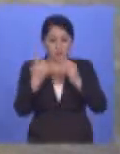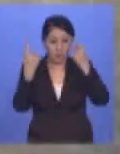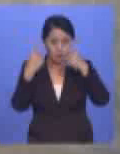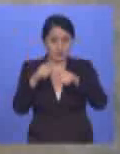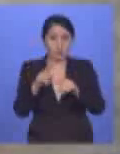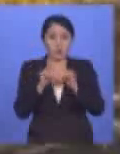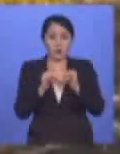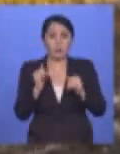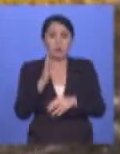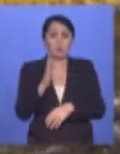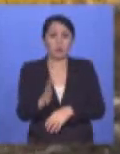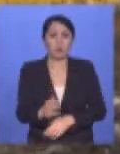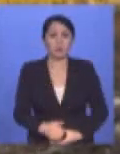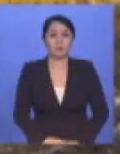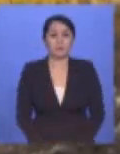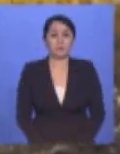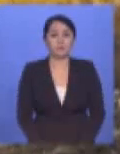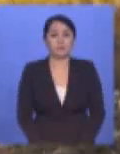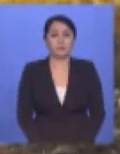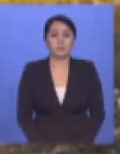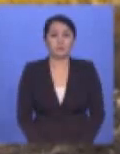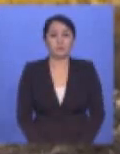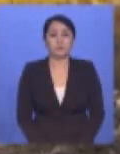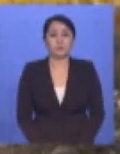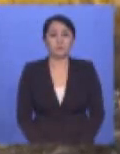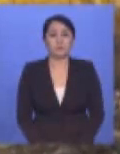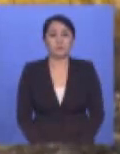құрылымдарын да аралайтын болады. Ұлан Ыдырыс, Наталья Аитова, Анатолий Беланок, жаңалықтар қызметі.